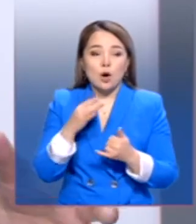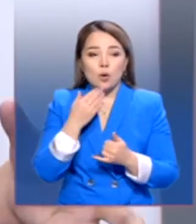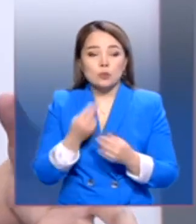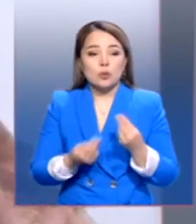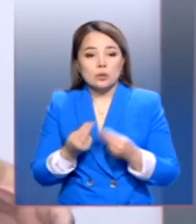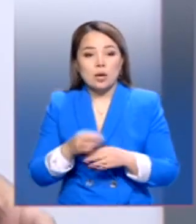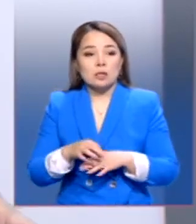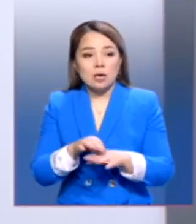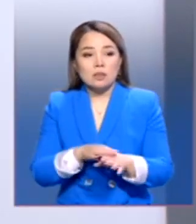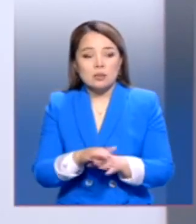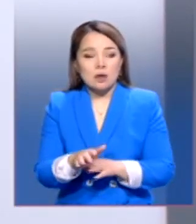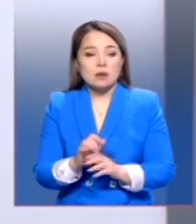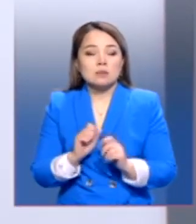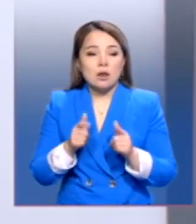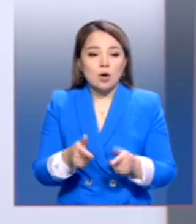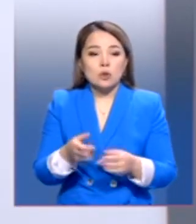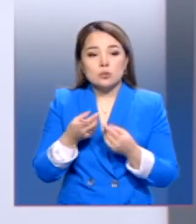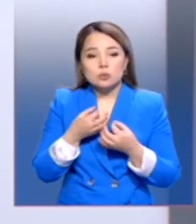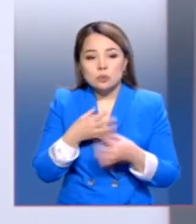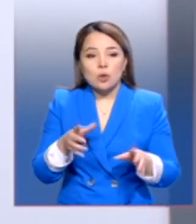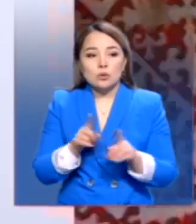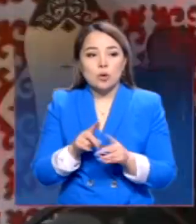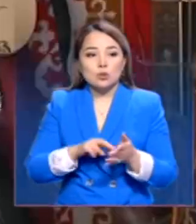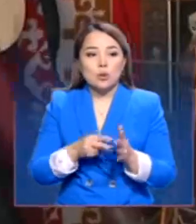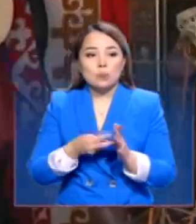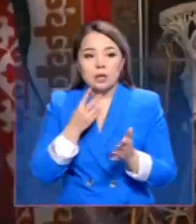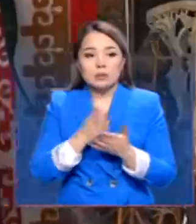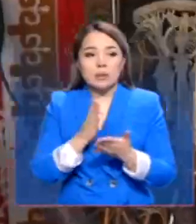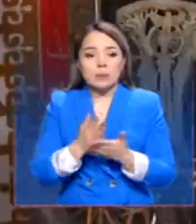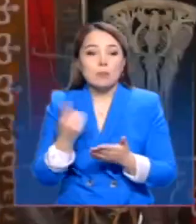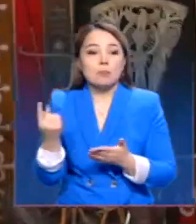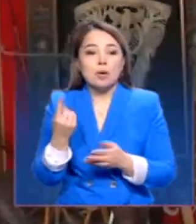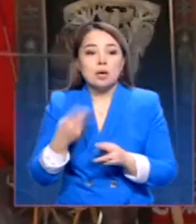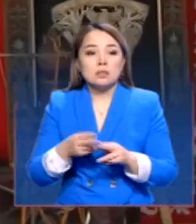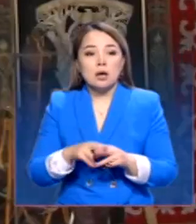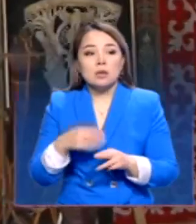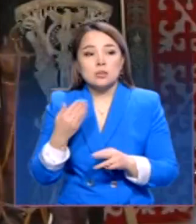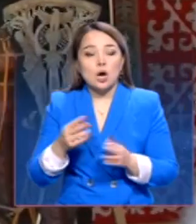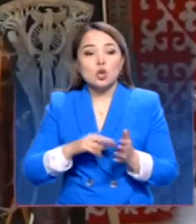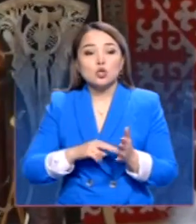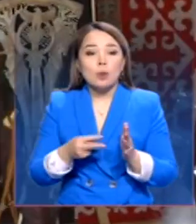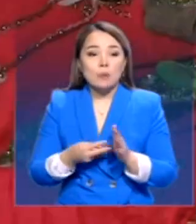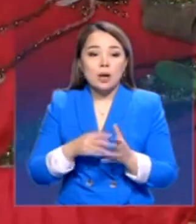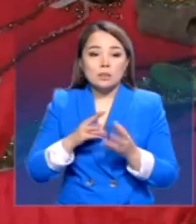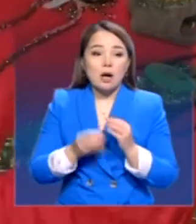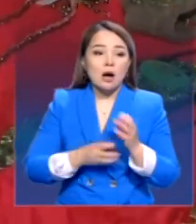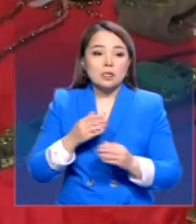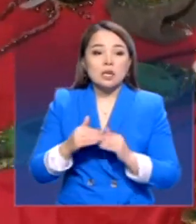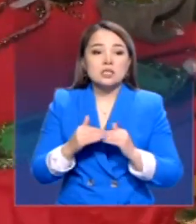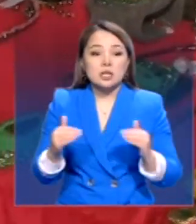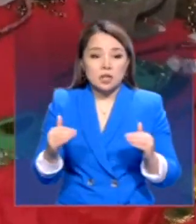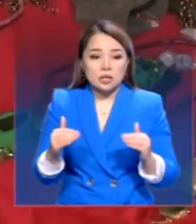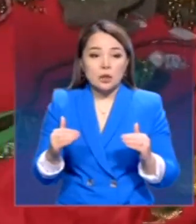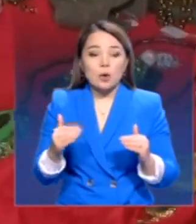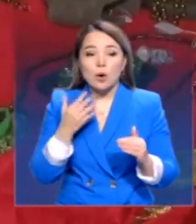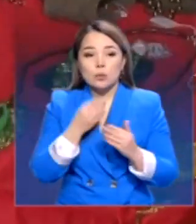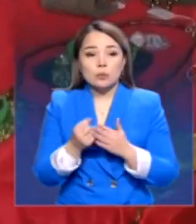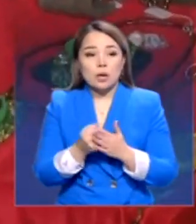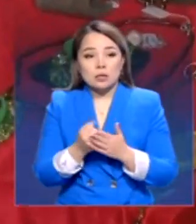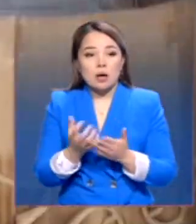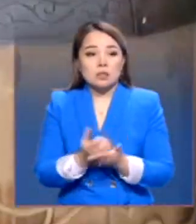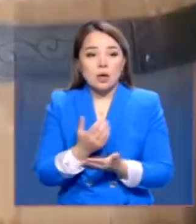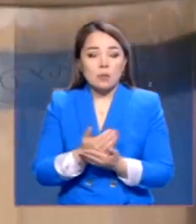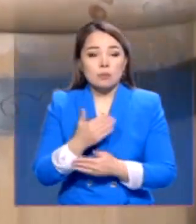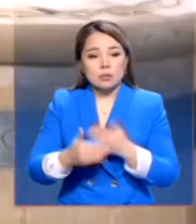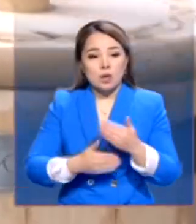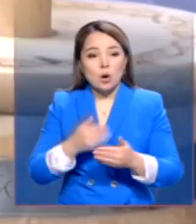оюды қосып кірген кез келген жоба ұзаққа бармайды. Бірінші, сен жобаның әлемдік деңгейге шығуы, оның табыс алып